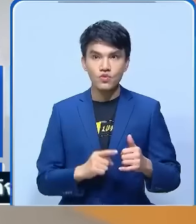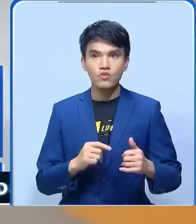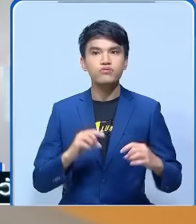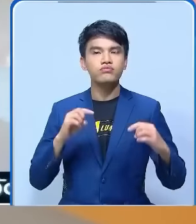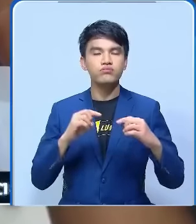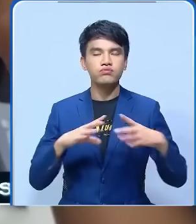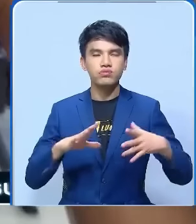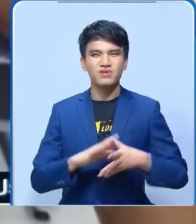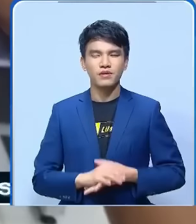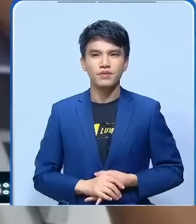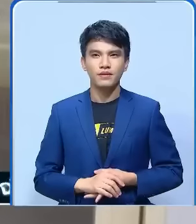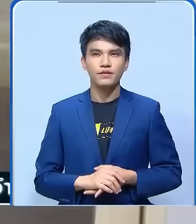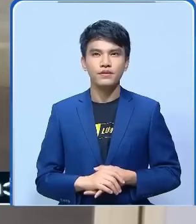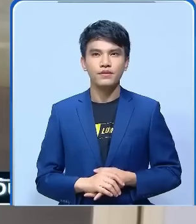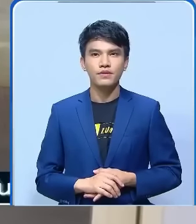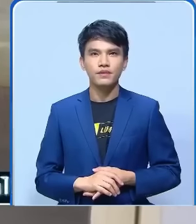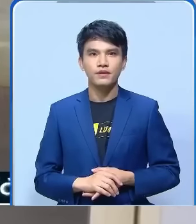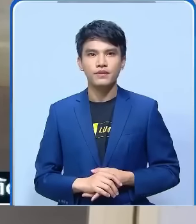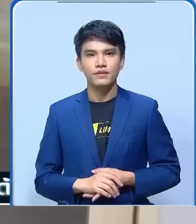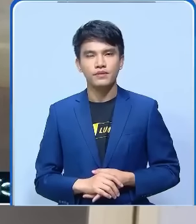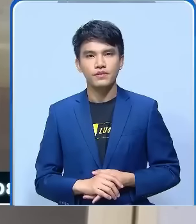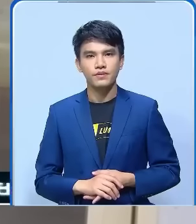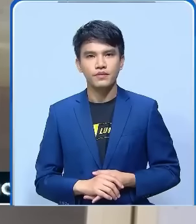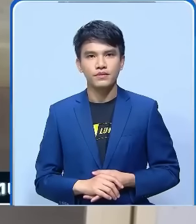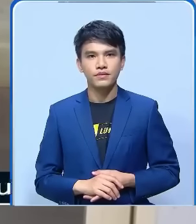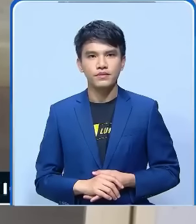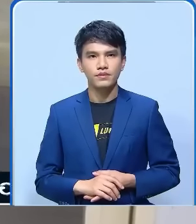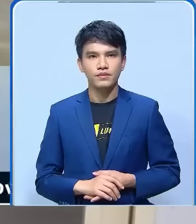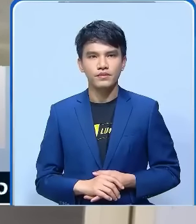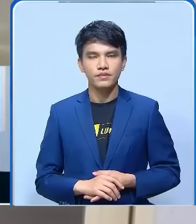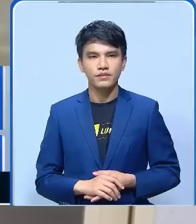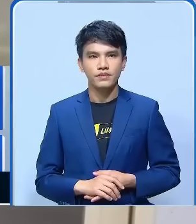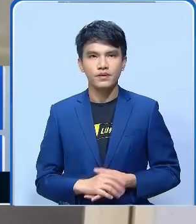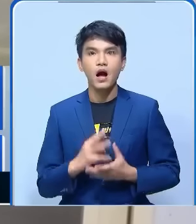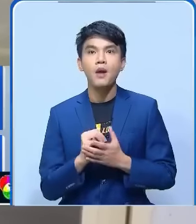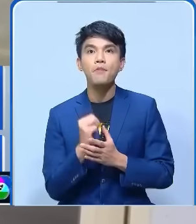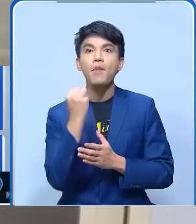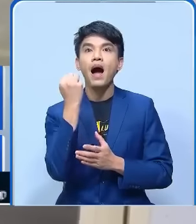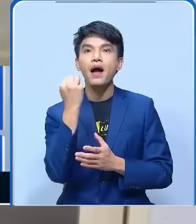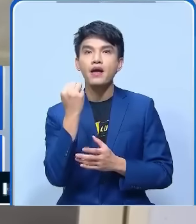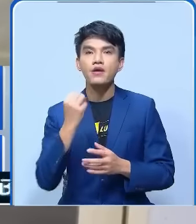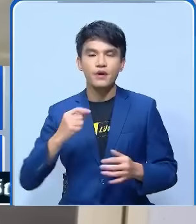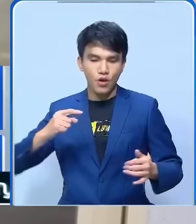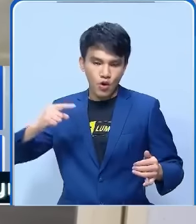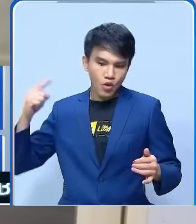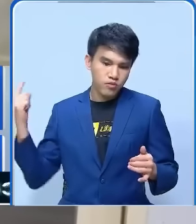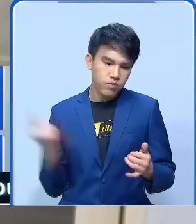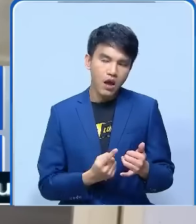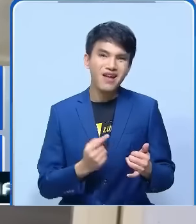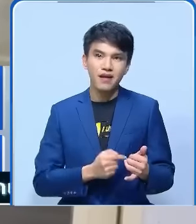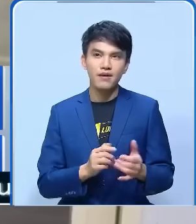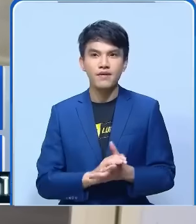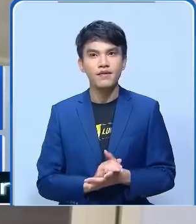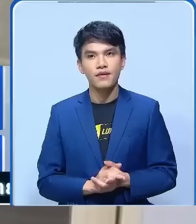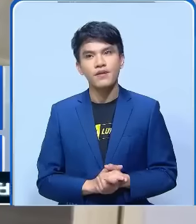ค่ะ แล้วหนูปวดตรงไหนครูใส่ไม้พองตีไปที่หลัง